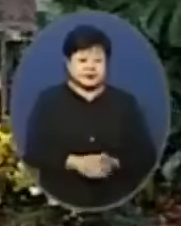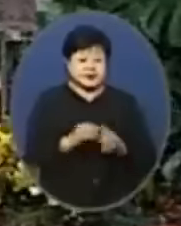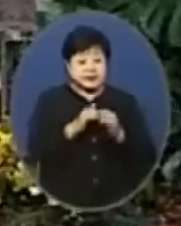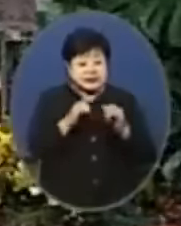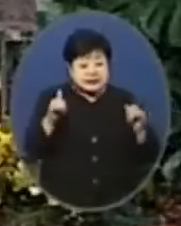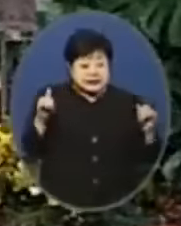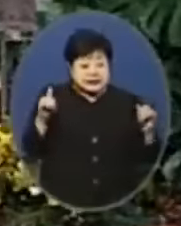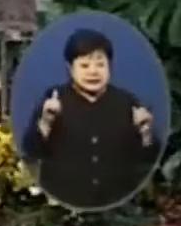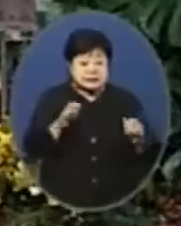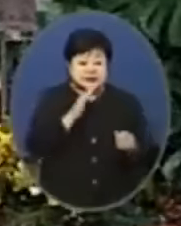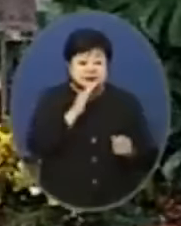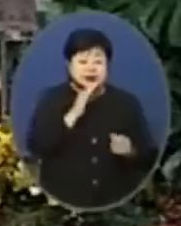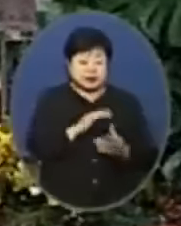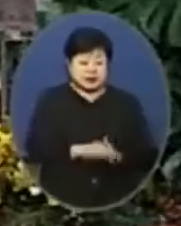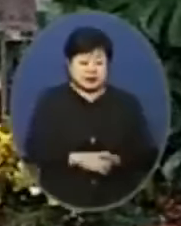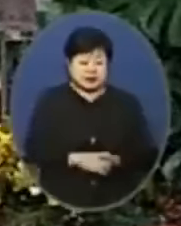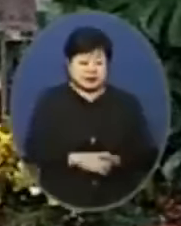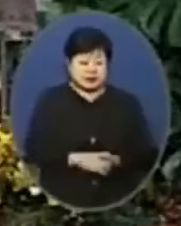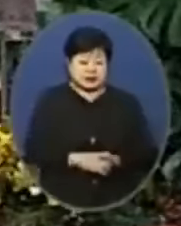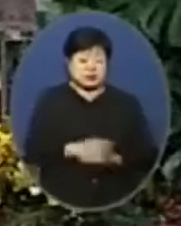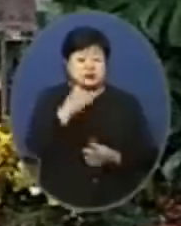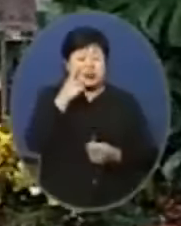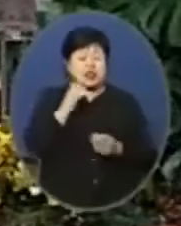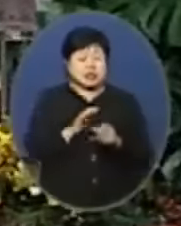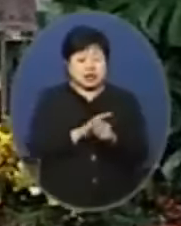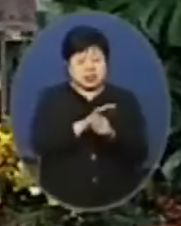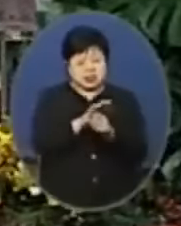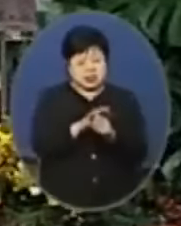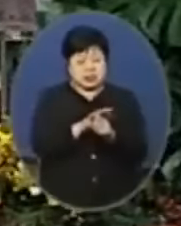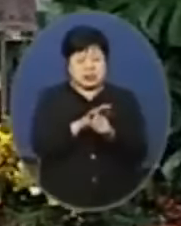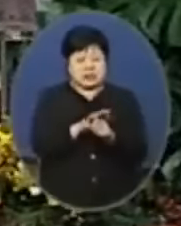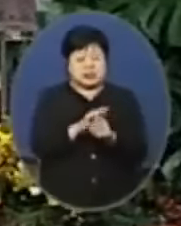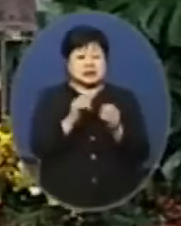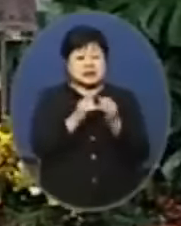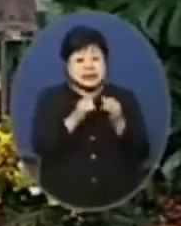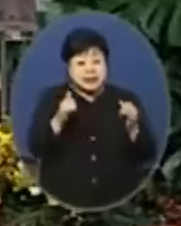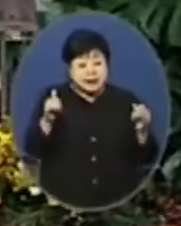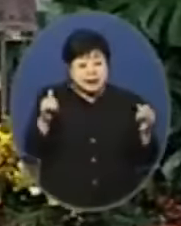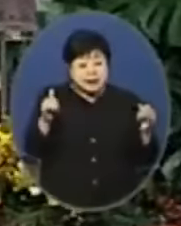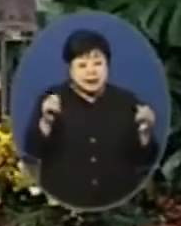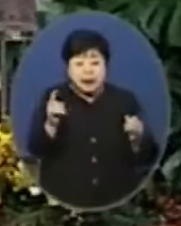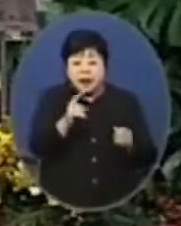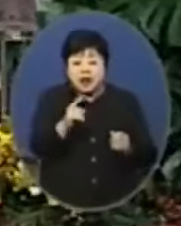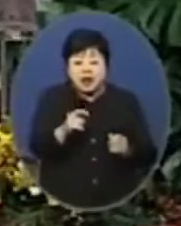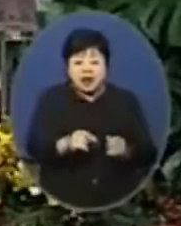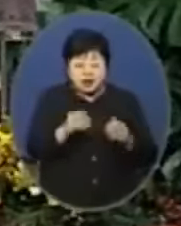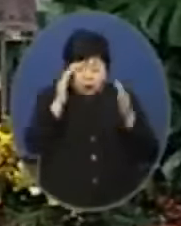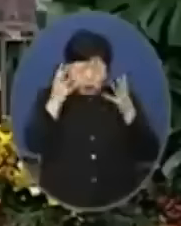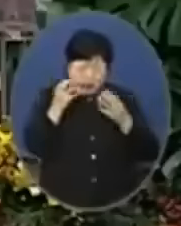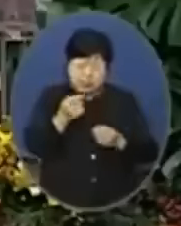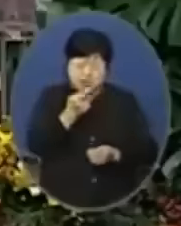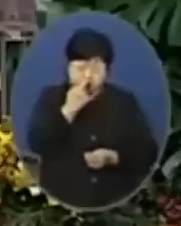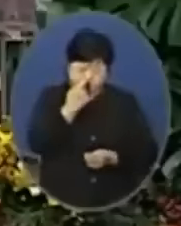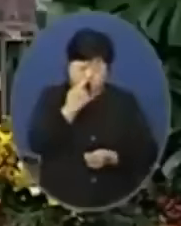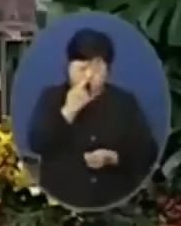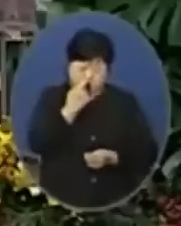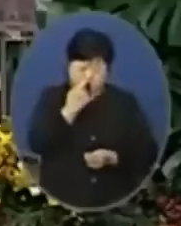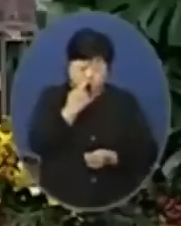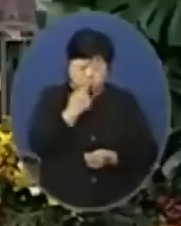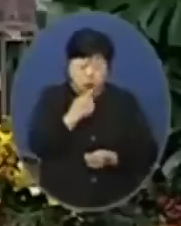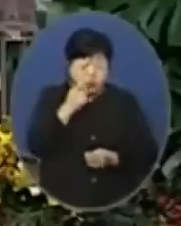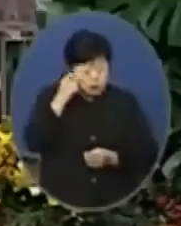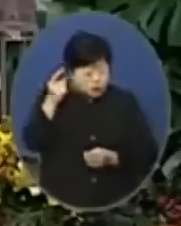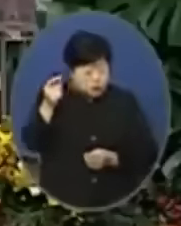인간의 실질적인 존재는 비참합니다. 인간은 아무리 공부를 많이 하고